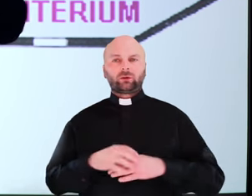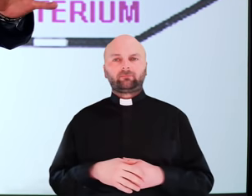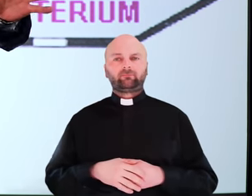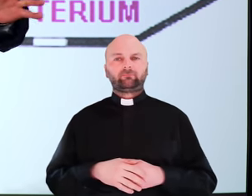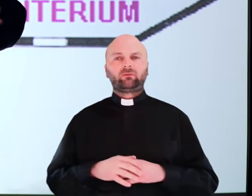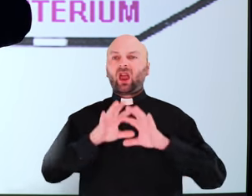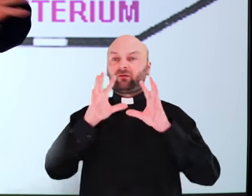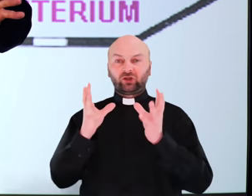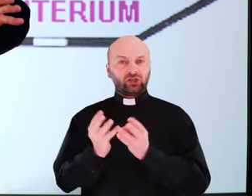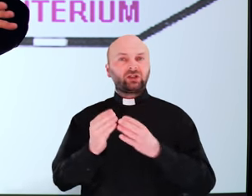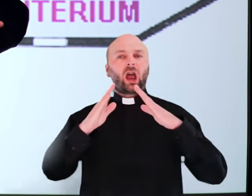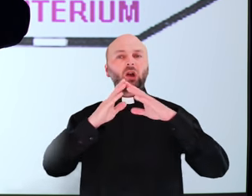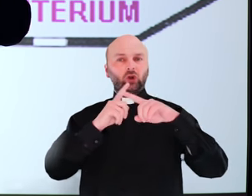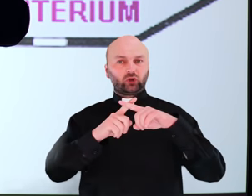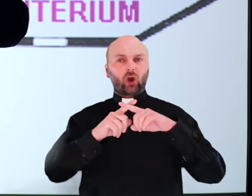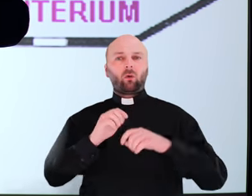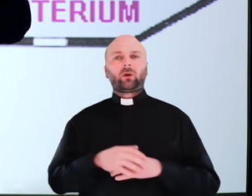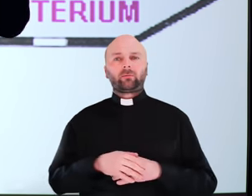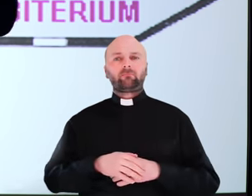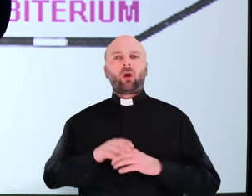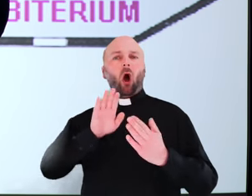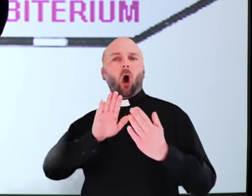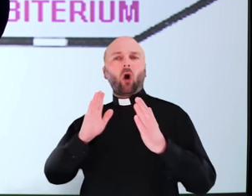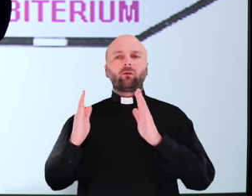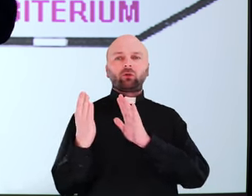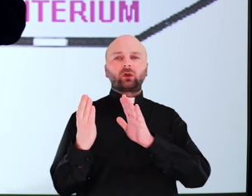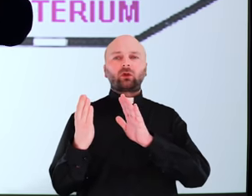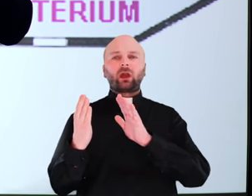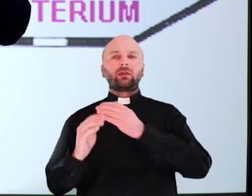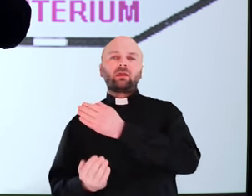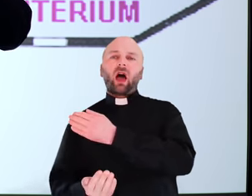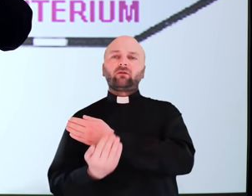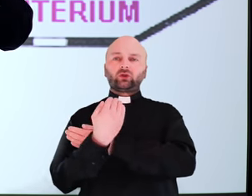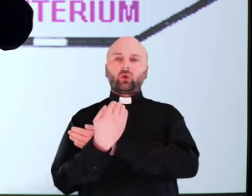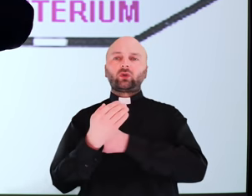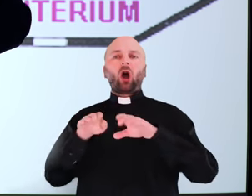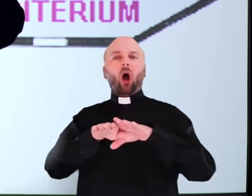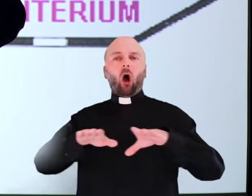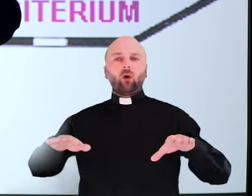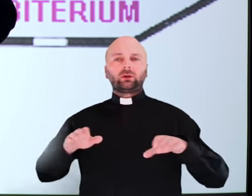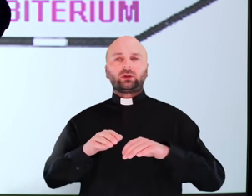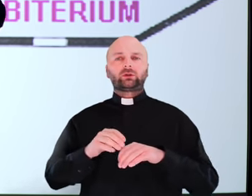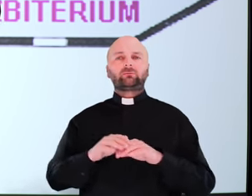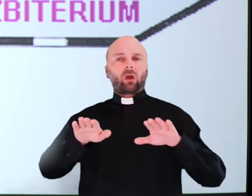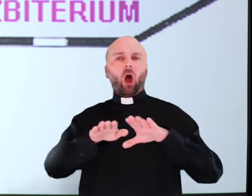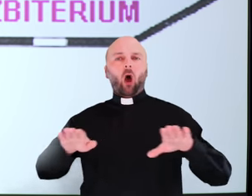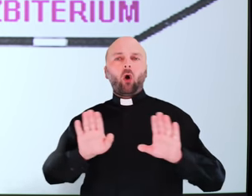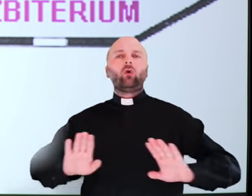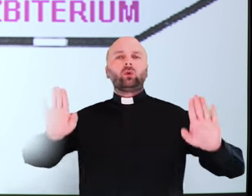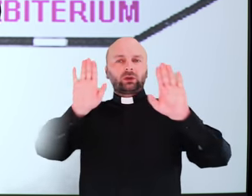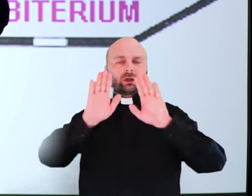One wszystkie odwrócone były w ten sposób, aby ich ołtarz był skierowany ku